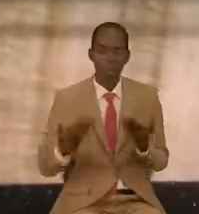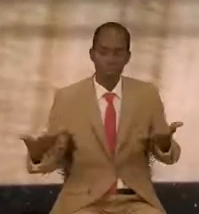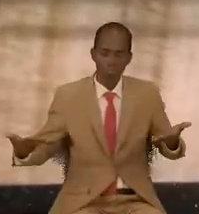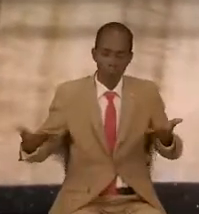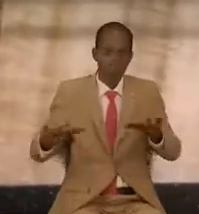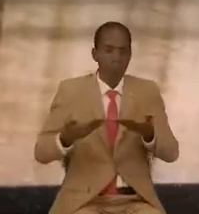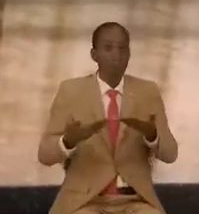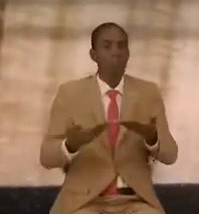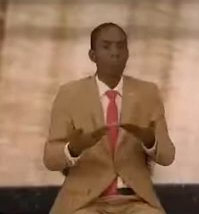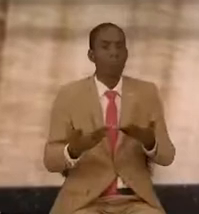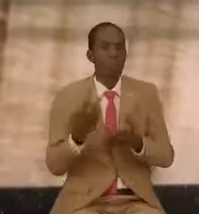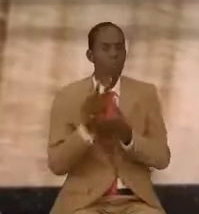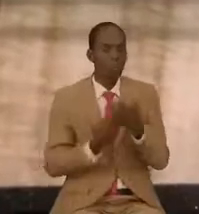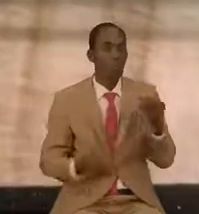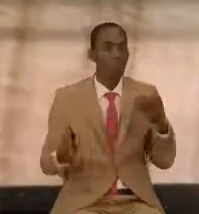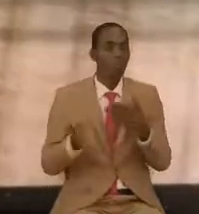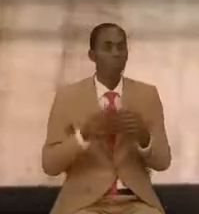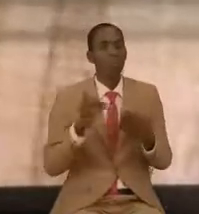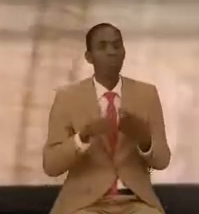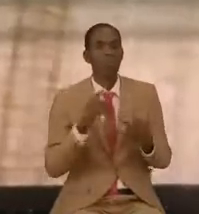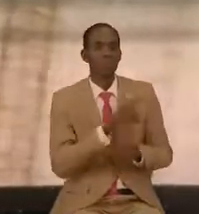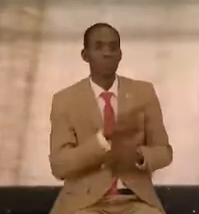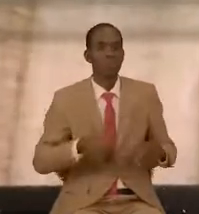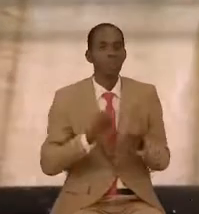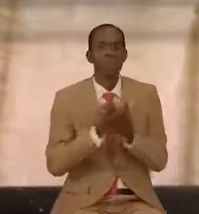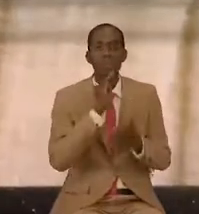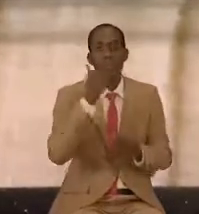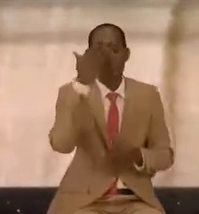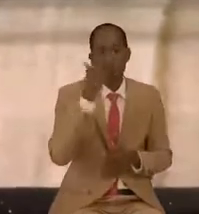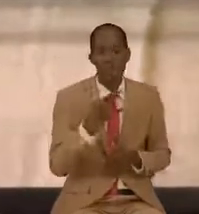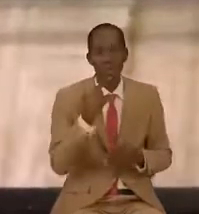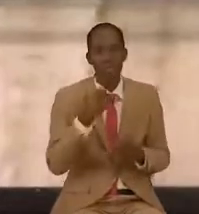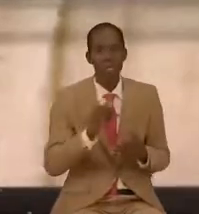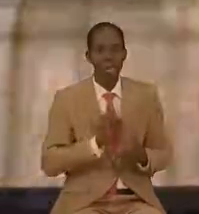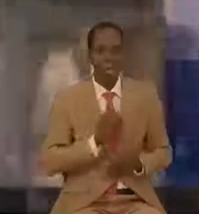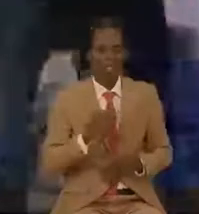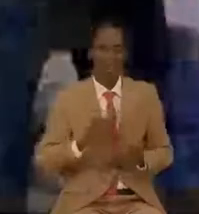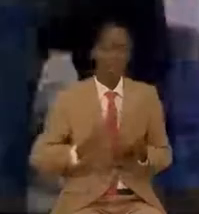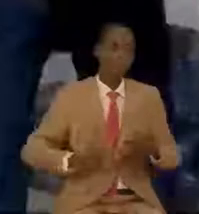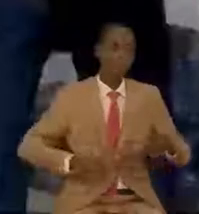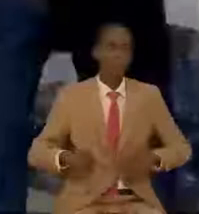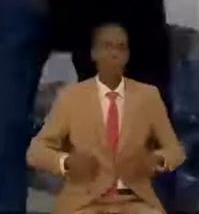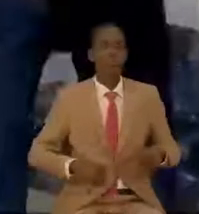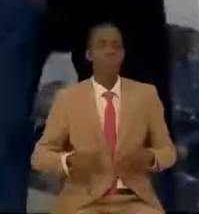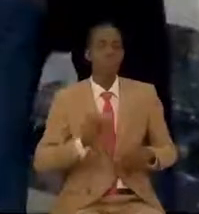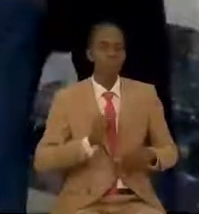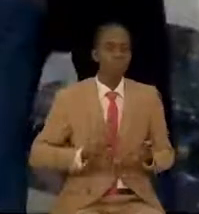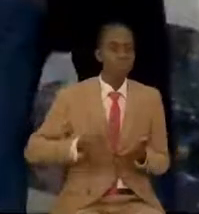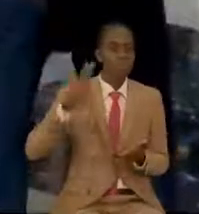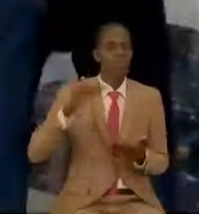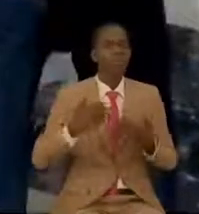afin de les réconcilier, réconcilier le juste, le juif et le païen avec